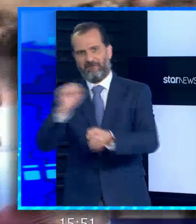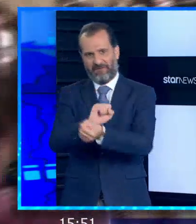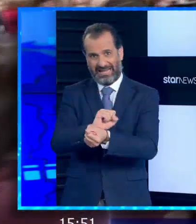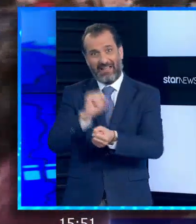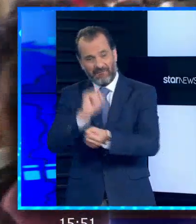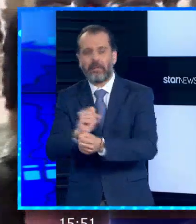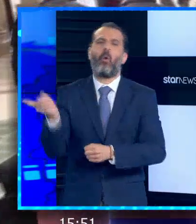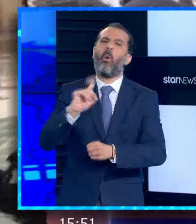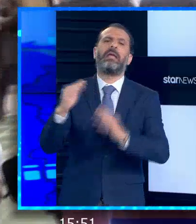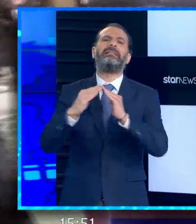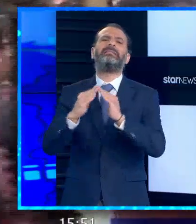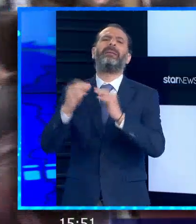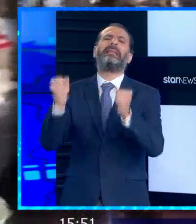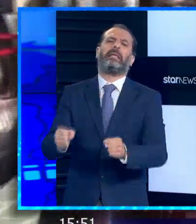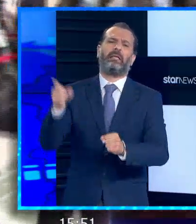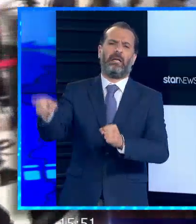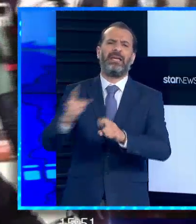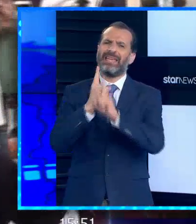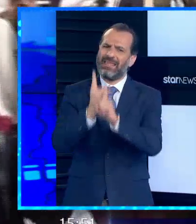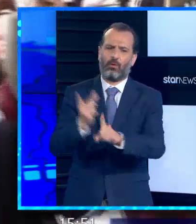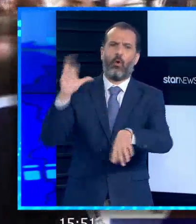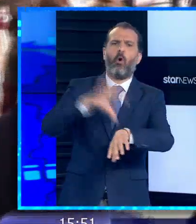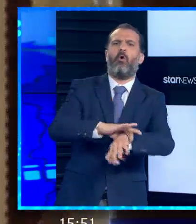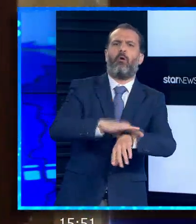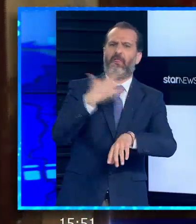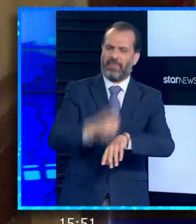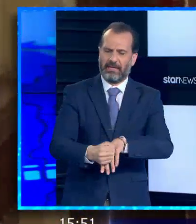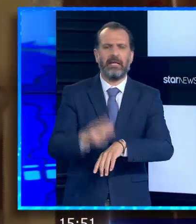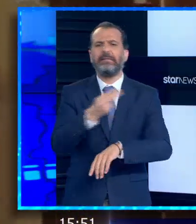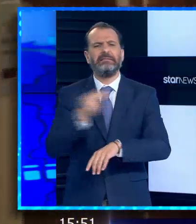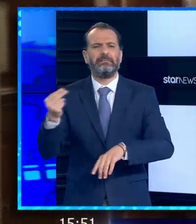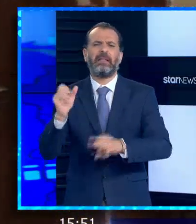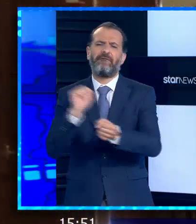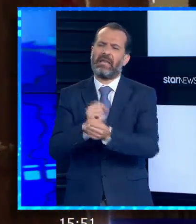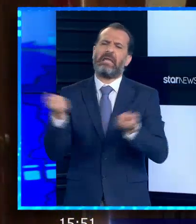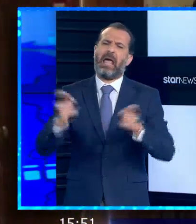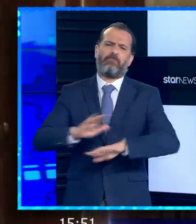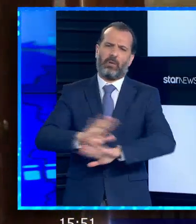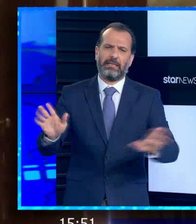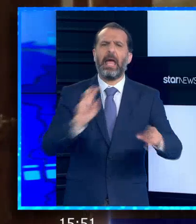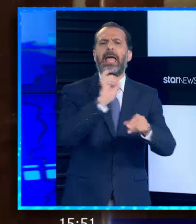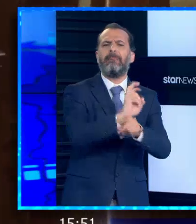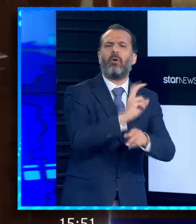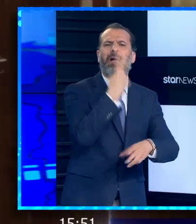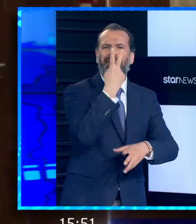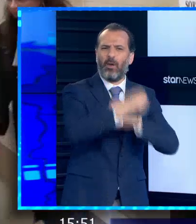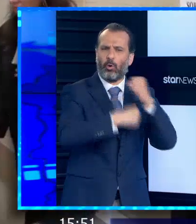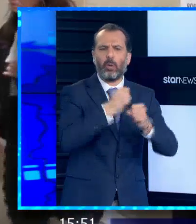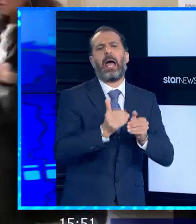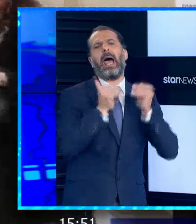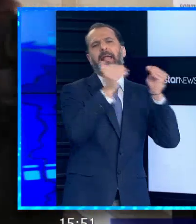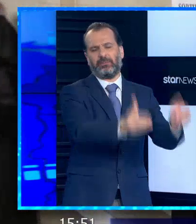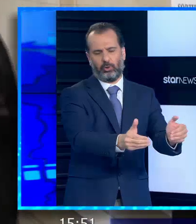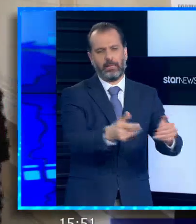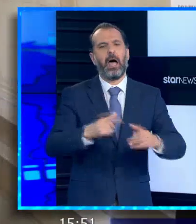στο σπίτι του με ηλεκτρονικό βραχιολάκι. Κάτι που σημαίνει ότι δεν πρόκειται να πάει φυλακή. Η απόφαση ως προς την